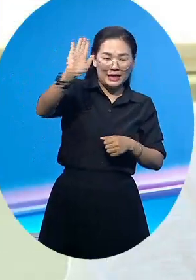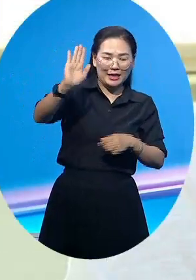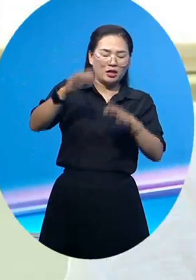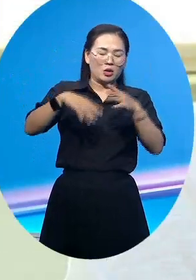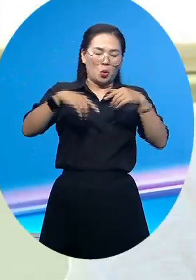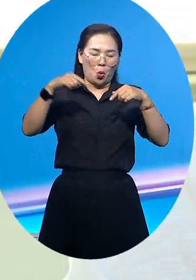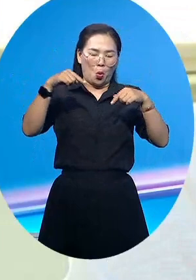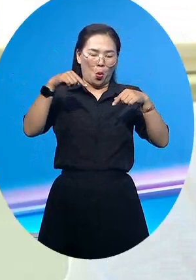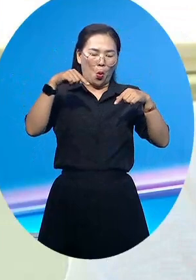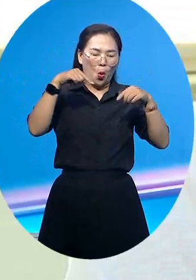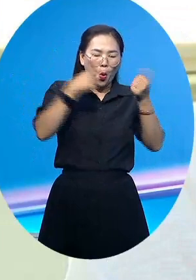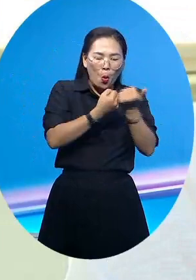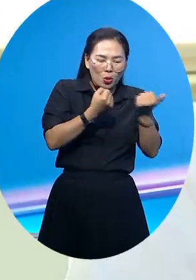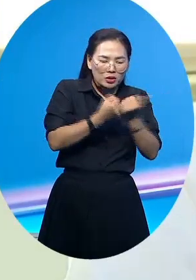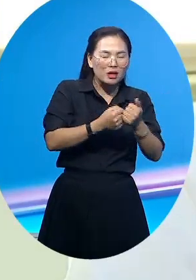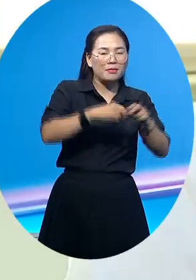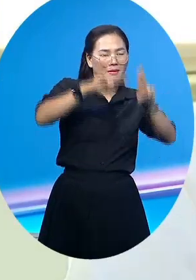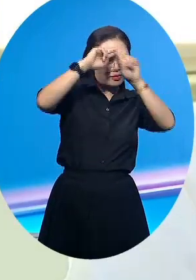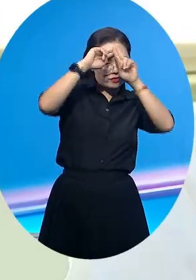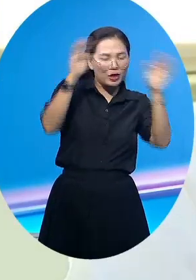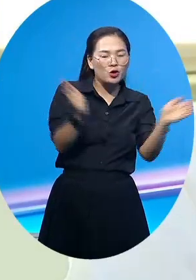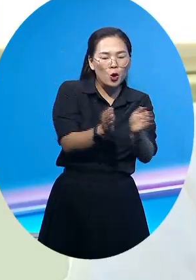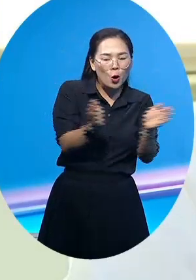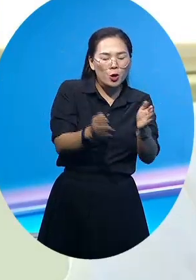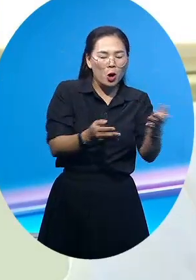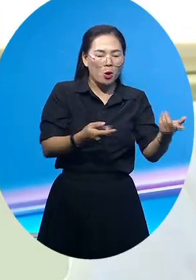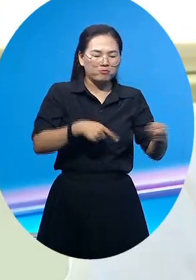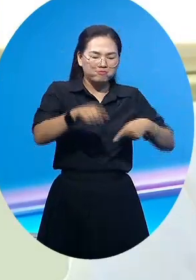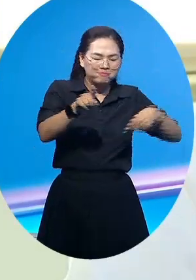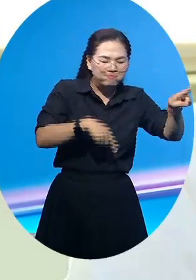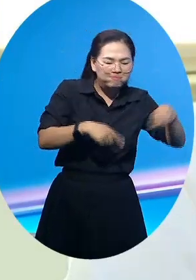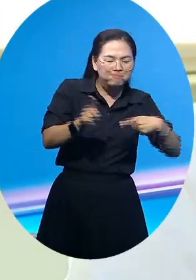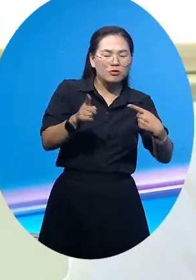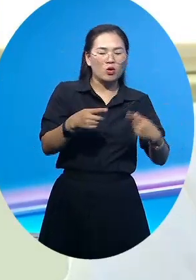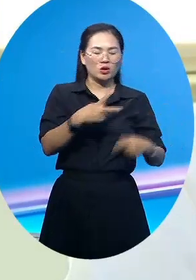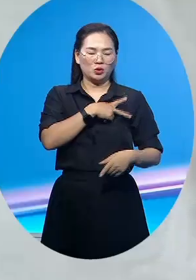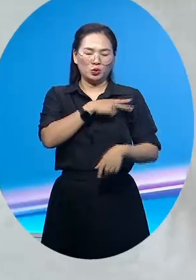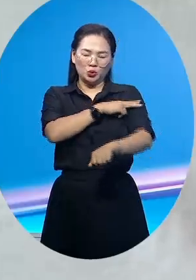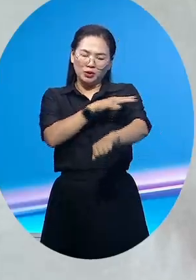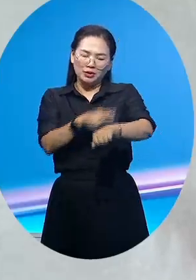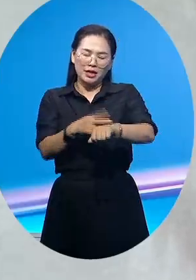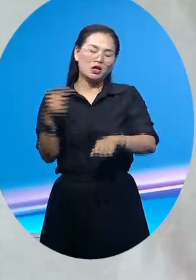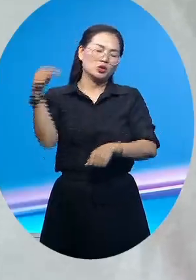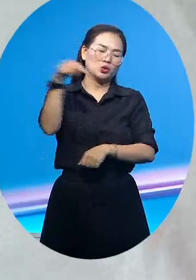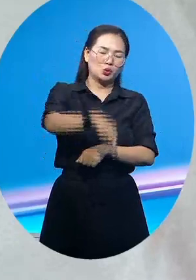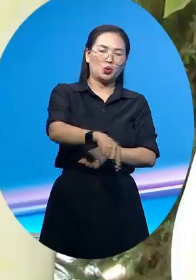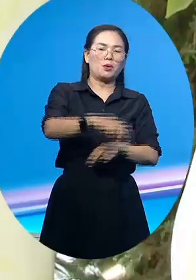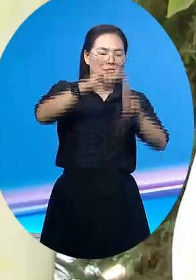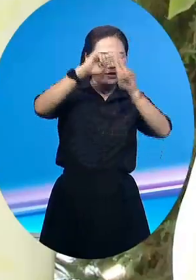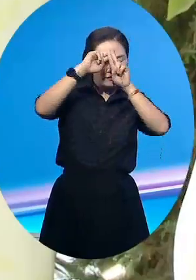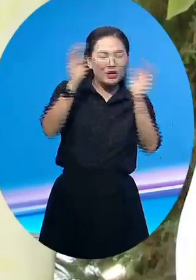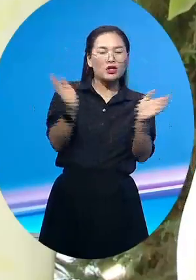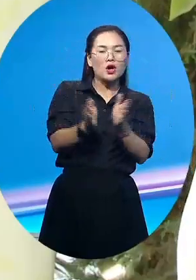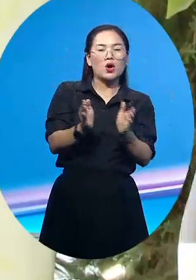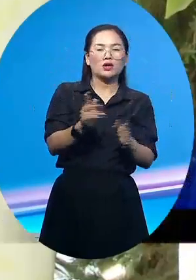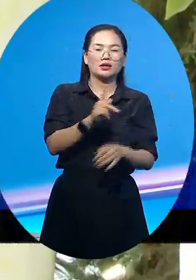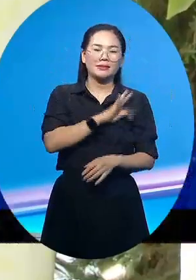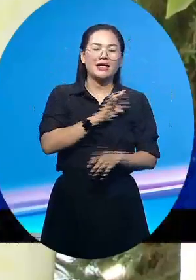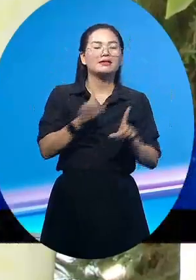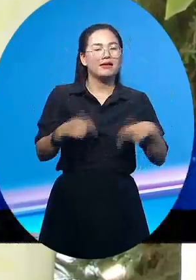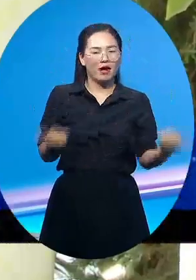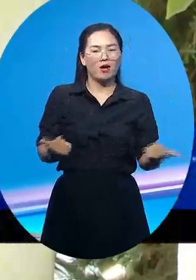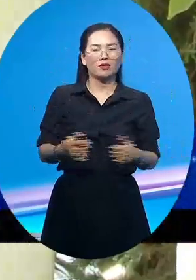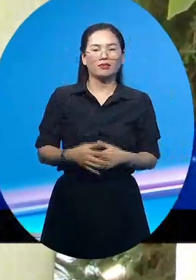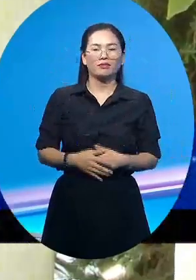mình hội chuẩn từ xa và có thể cử chuyên gia xuống cơ sở tùy vào cái tình hình cụ thể hiện nay thì những cái